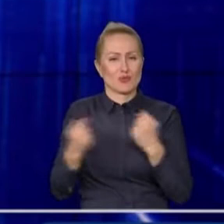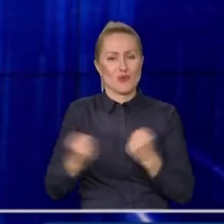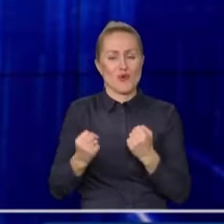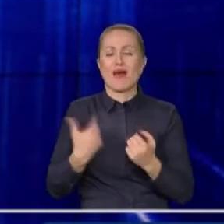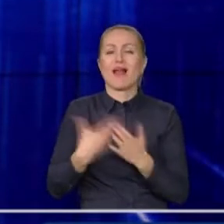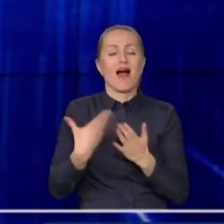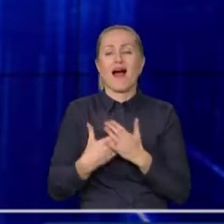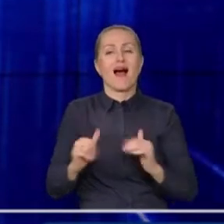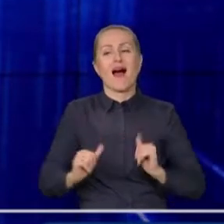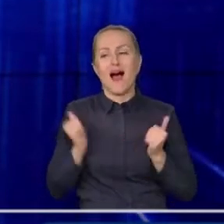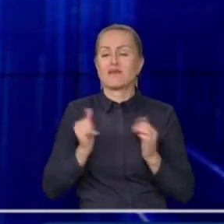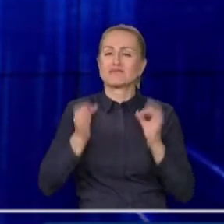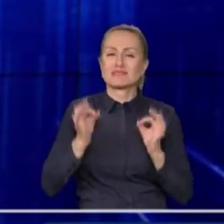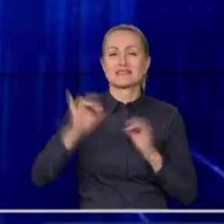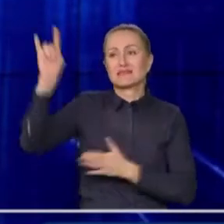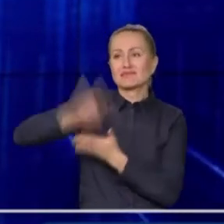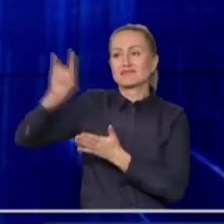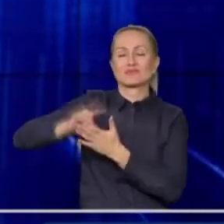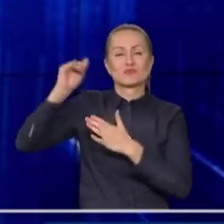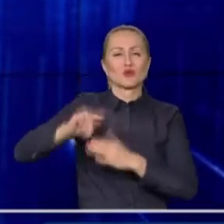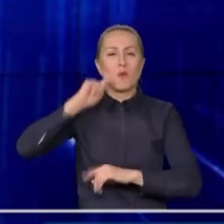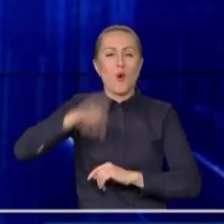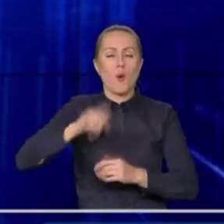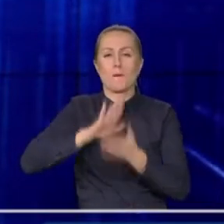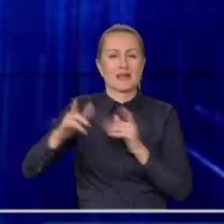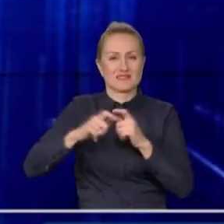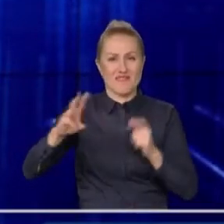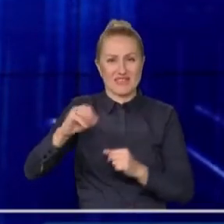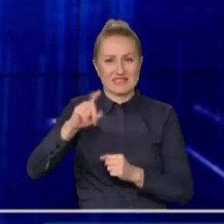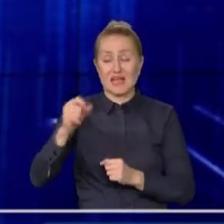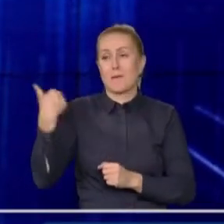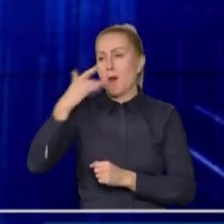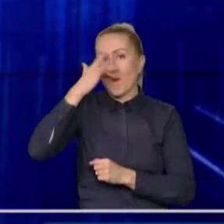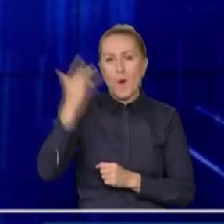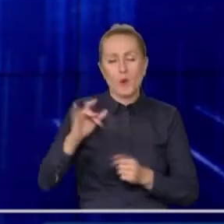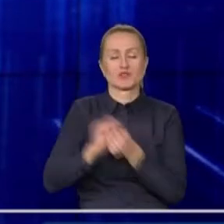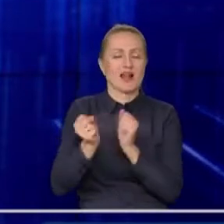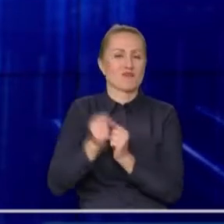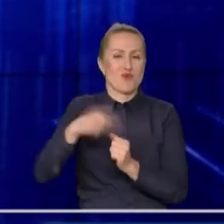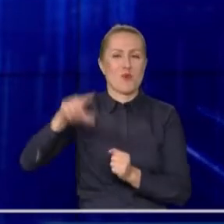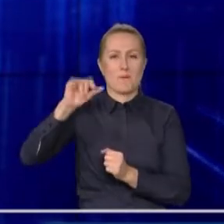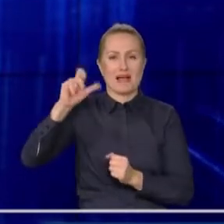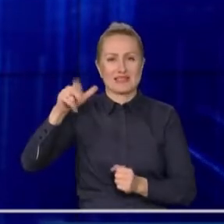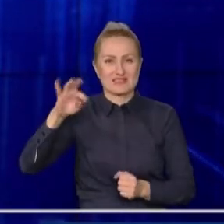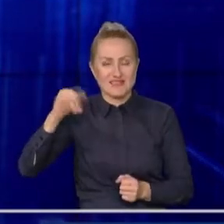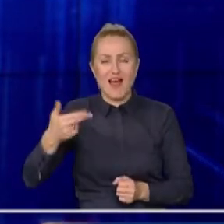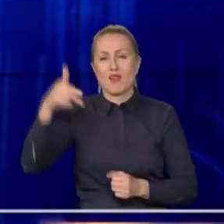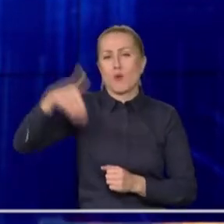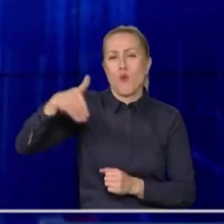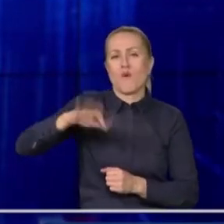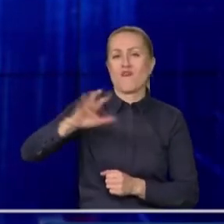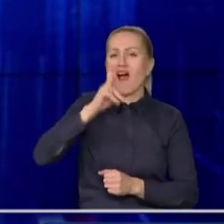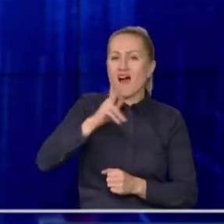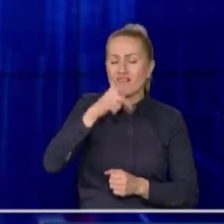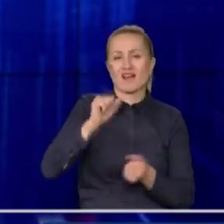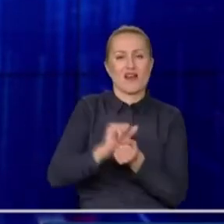o wprowadzaniu ruchu bezwizowego między Białorusią a takimi państwami jak Pakistan, jak Południowa Afryka, jak Jordania,